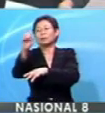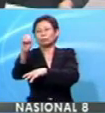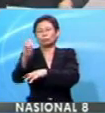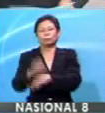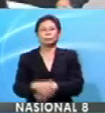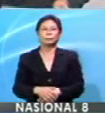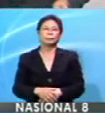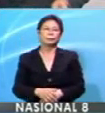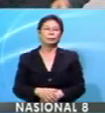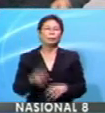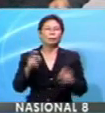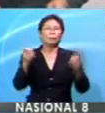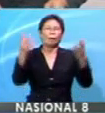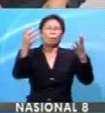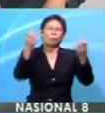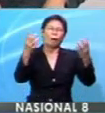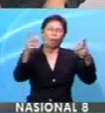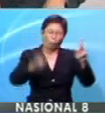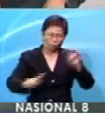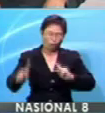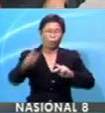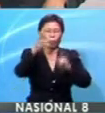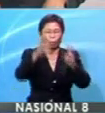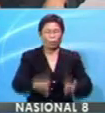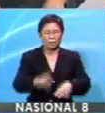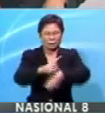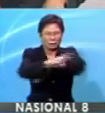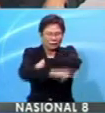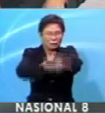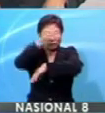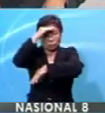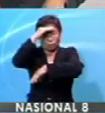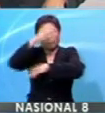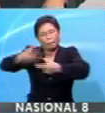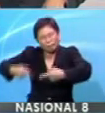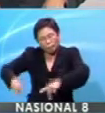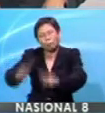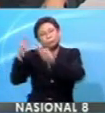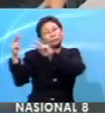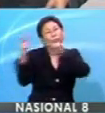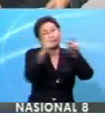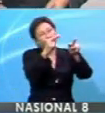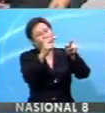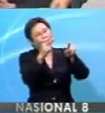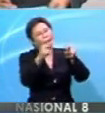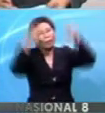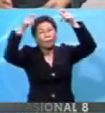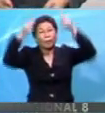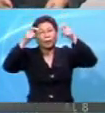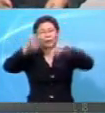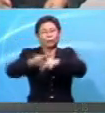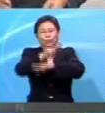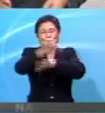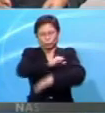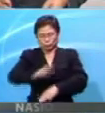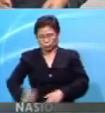mindanaau orang ramai khususnya warga Negeri Johor diberi peluang menyaksikan sendiri mahkota yang dipakai